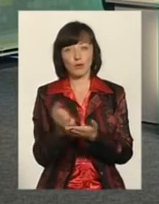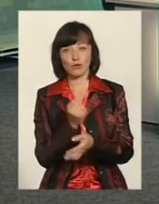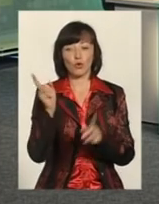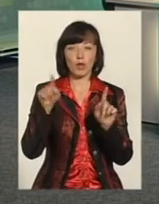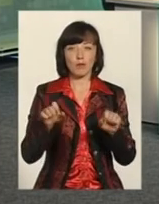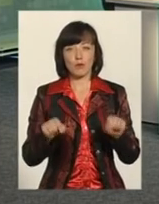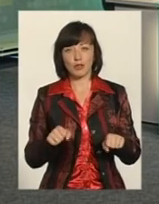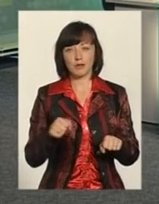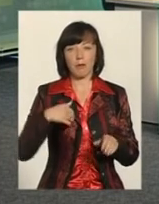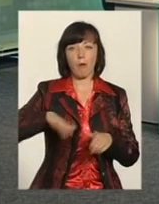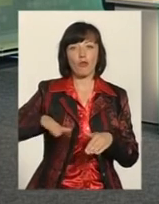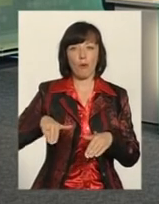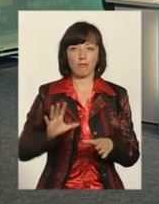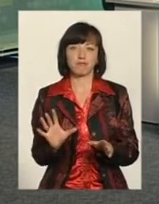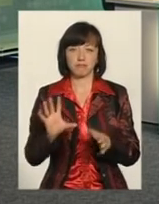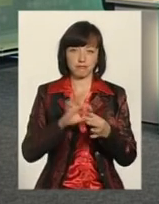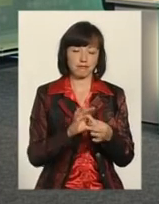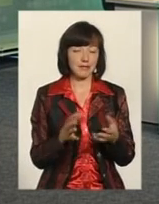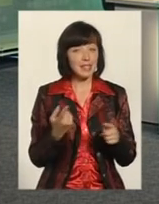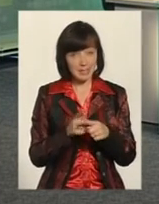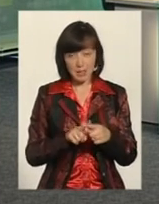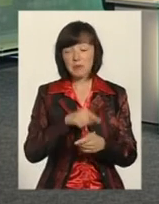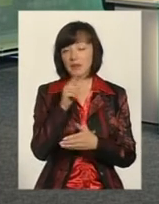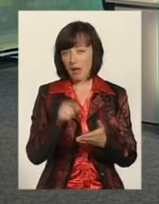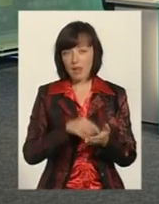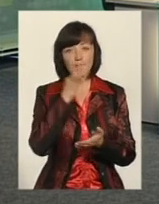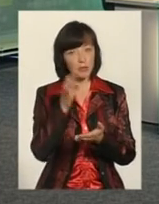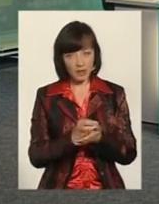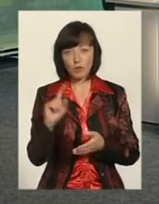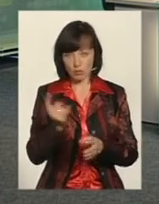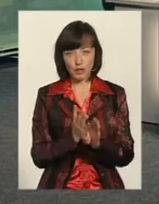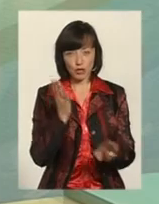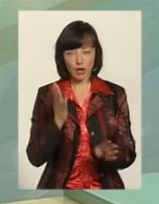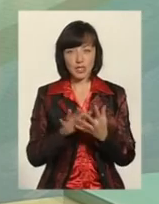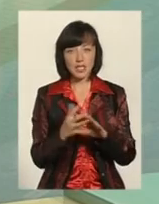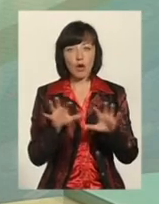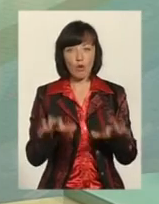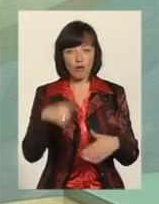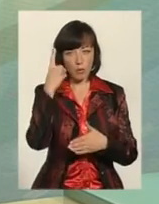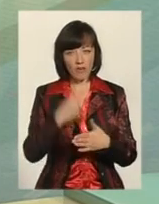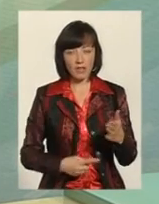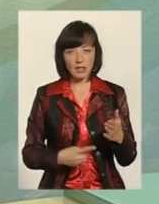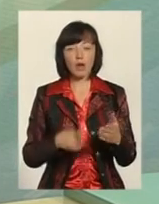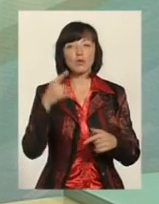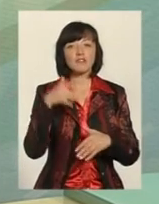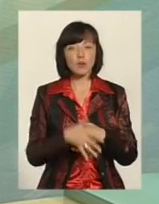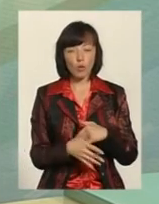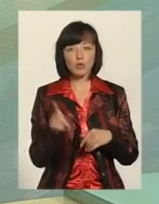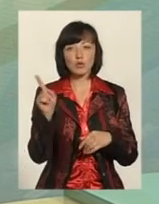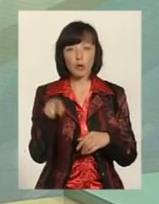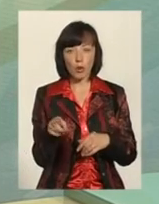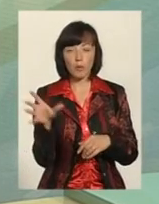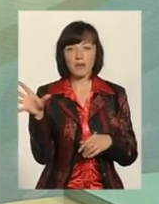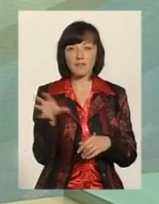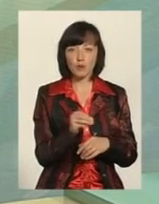може, ми теж потім... Оце питання відповідальності в першу чергу, бо сільські голови, повірте, що вони і усвідомлюють, що при тому, при